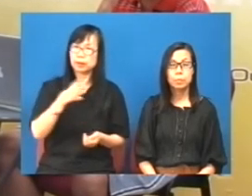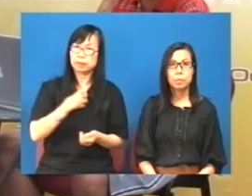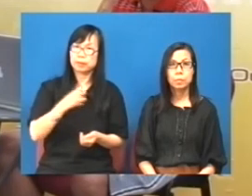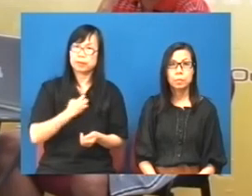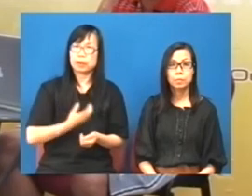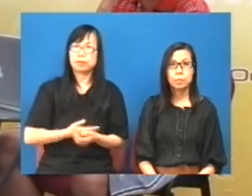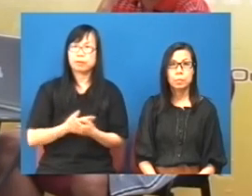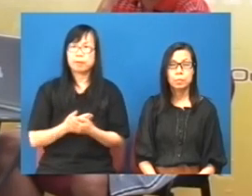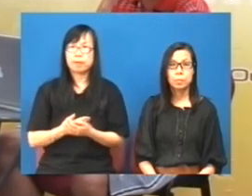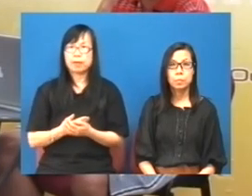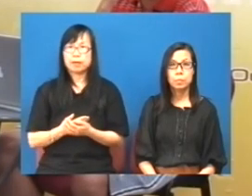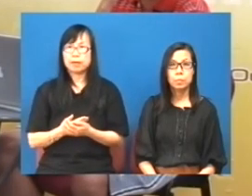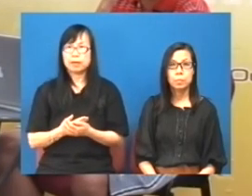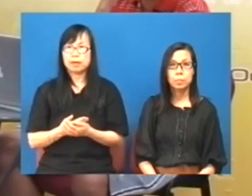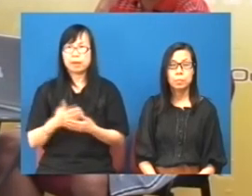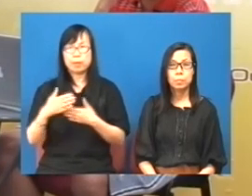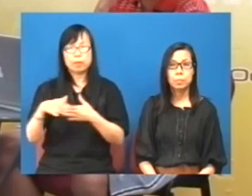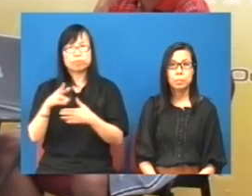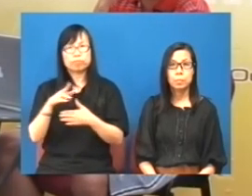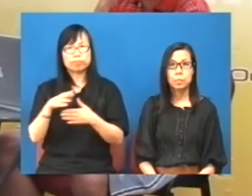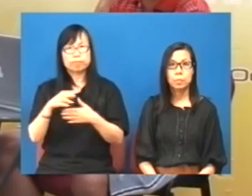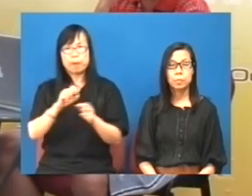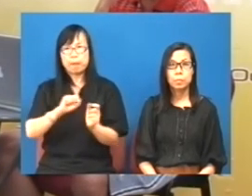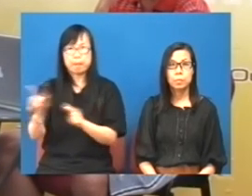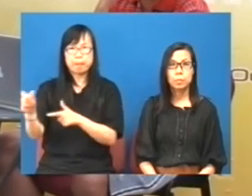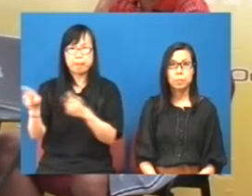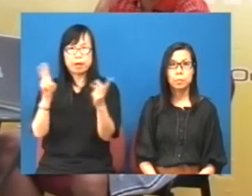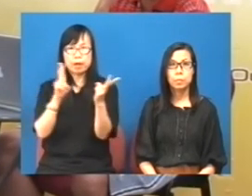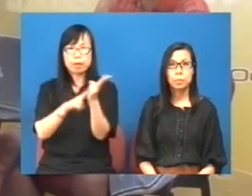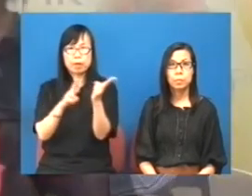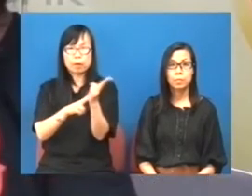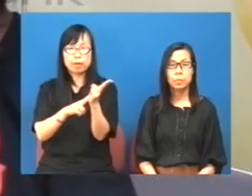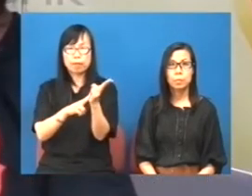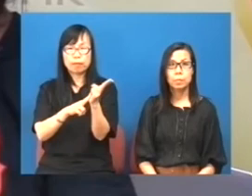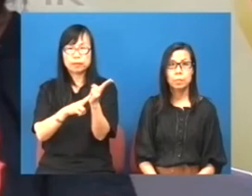次場館都不如譬如旺角或者現在在踢這個